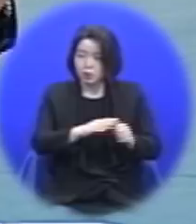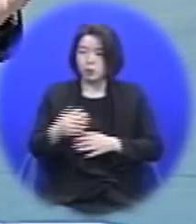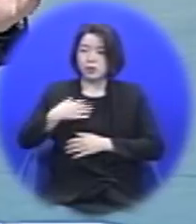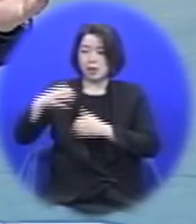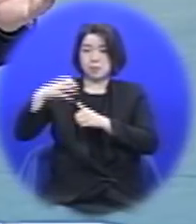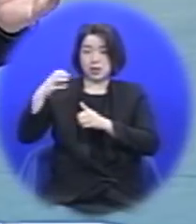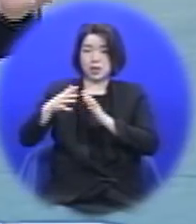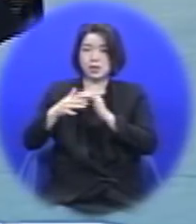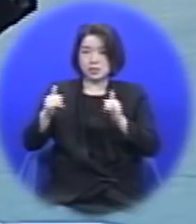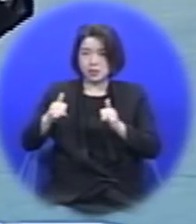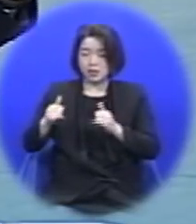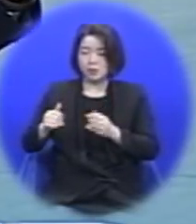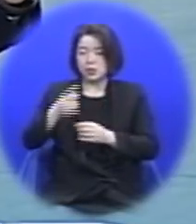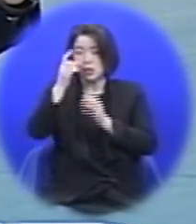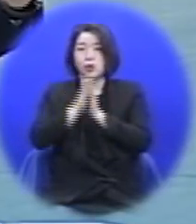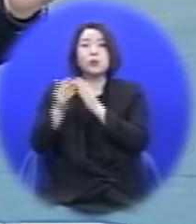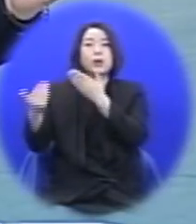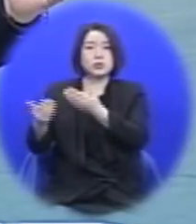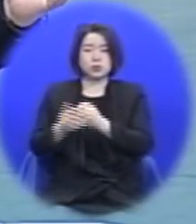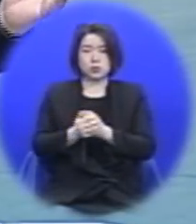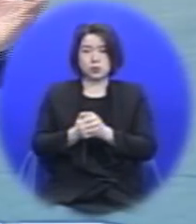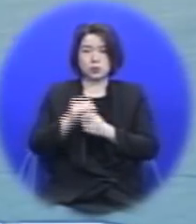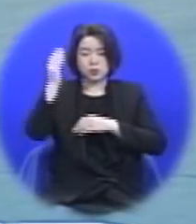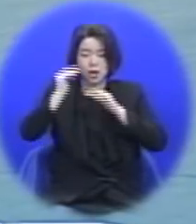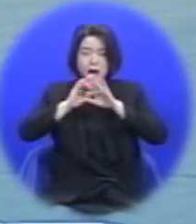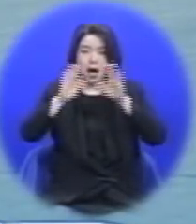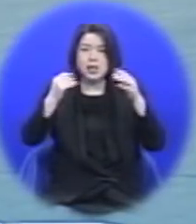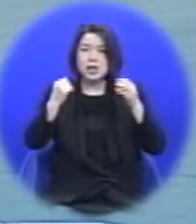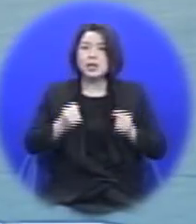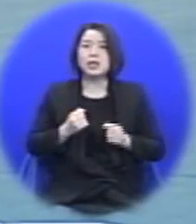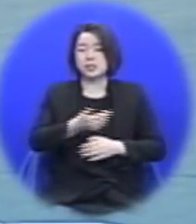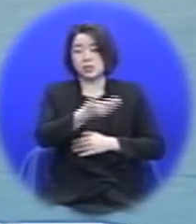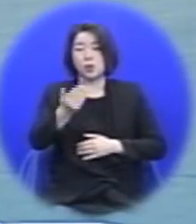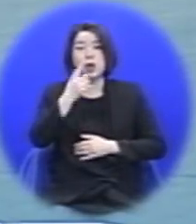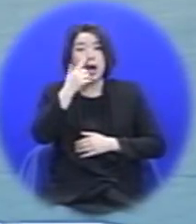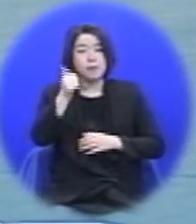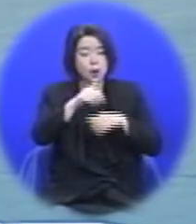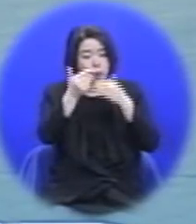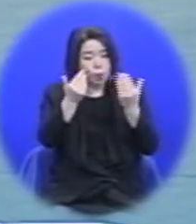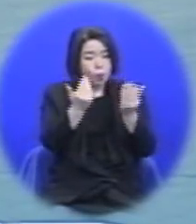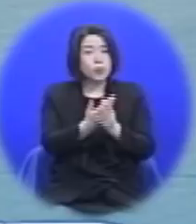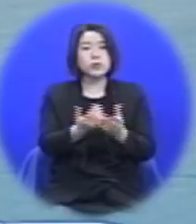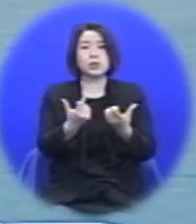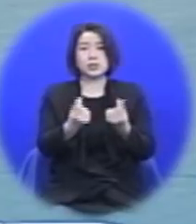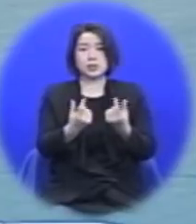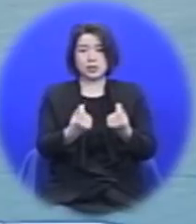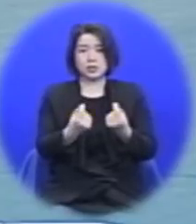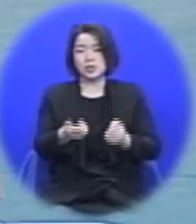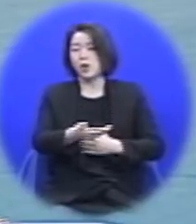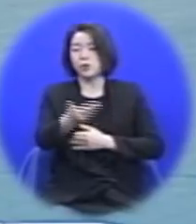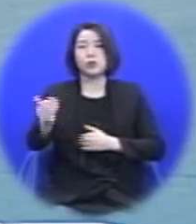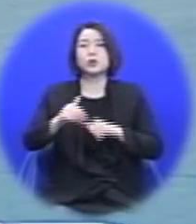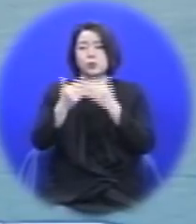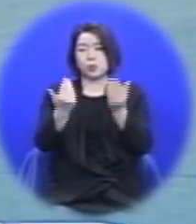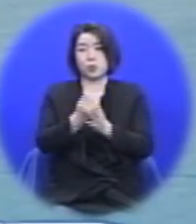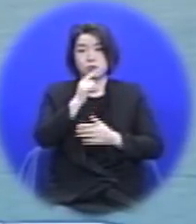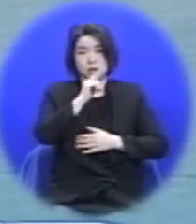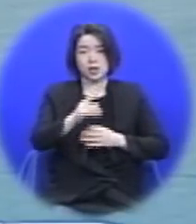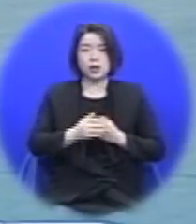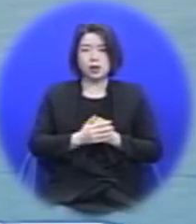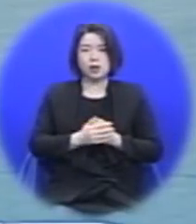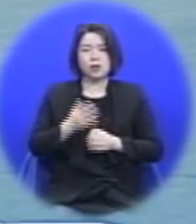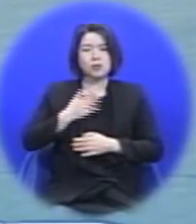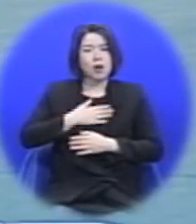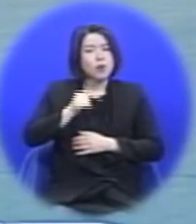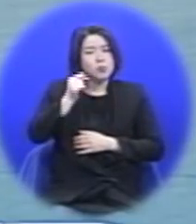하늘에 계신 너희 아버지의 온전하신 같이 너희도 온전하라. 도무지 할 수도 없는 말씀을 하고